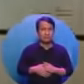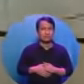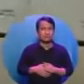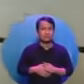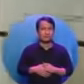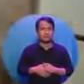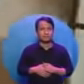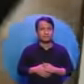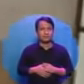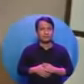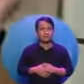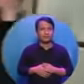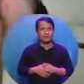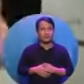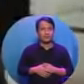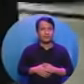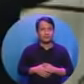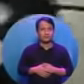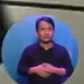Woo!